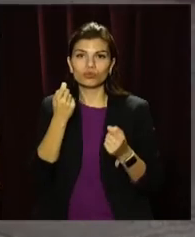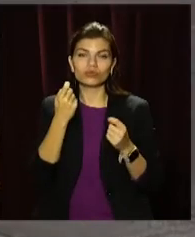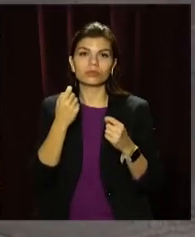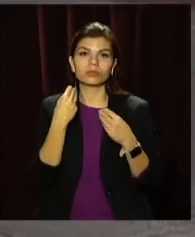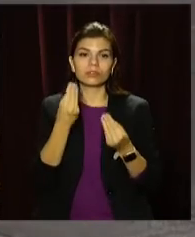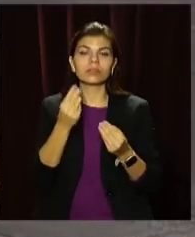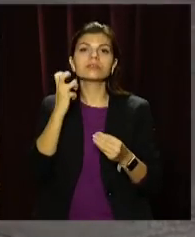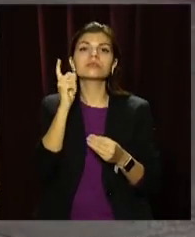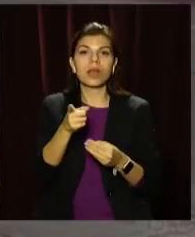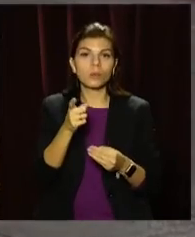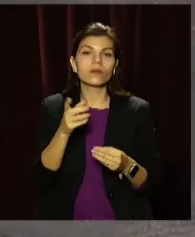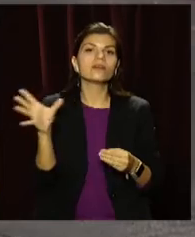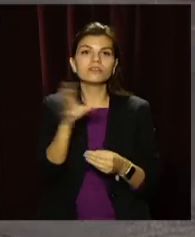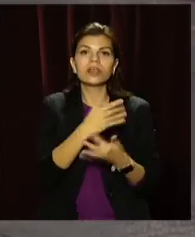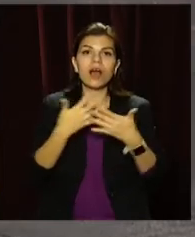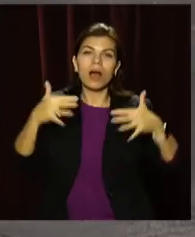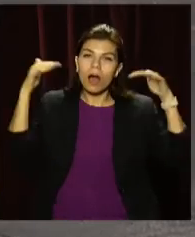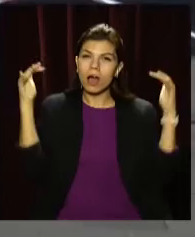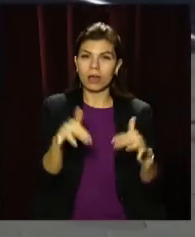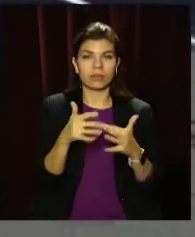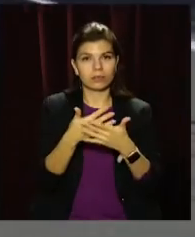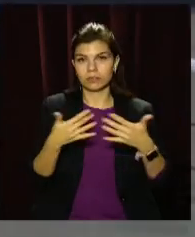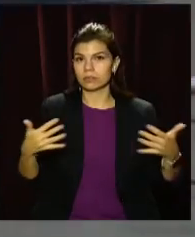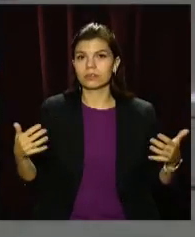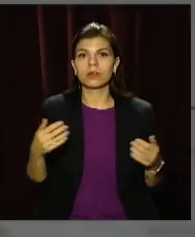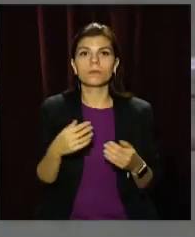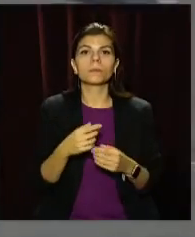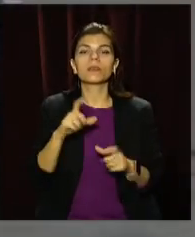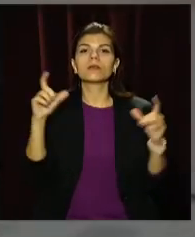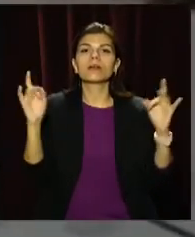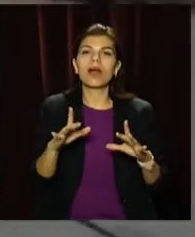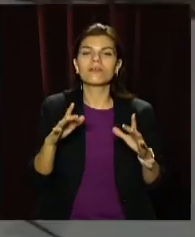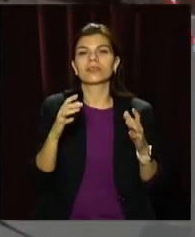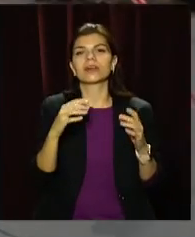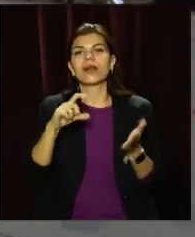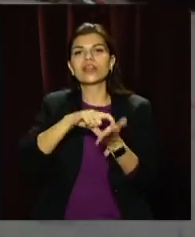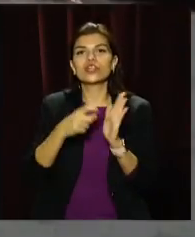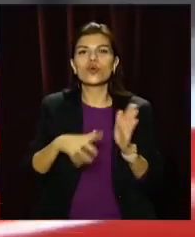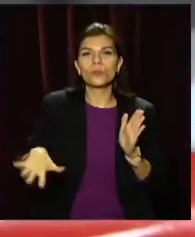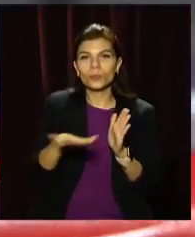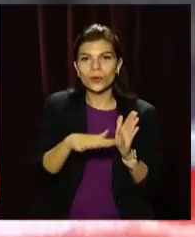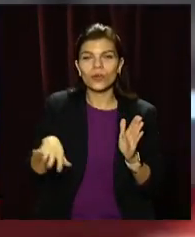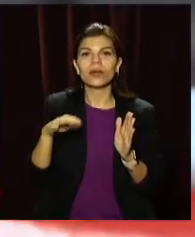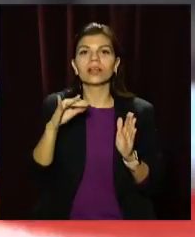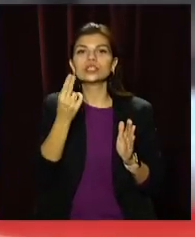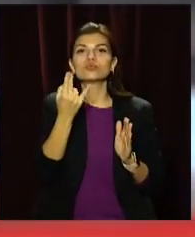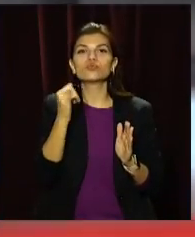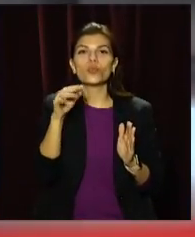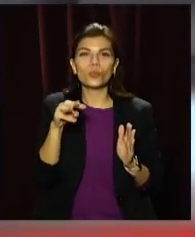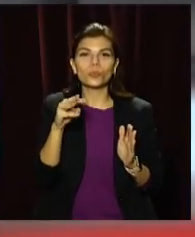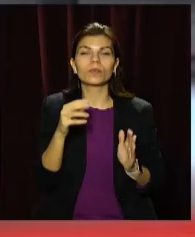про заборону всіх масових заходів, обмеження діяльності зон харчування, дитячих кімнат і розважальних зон